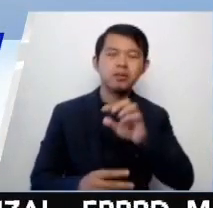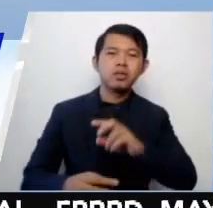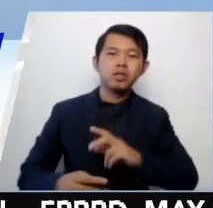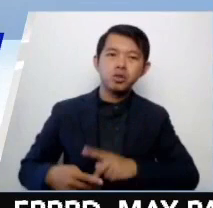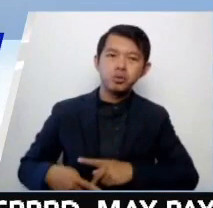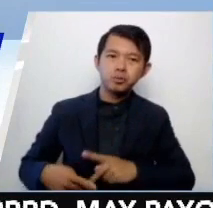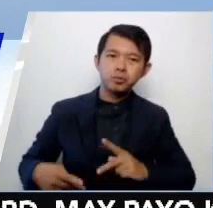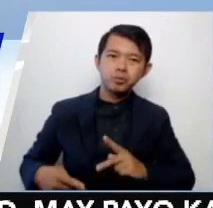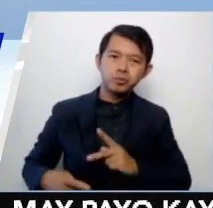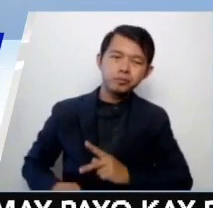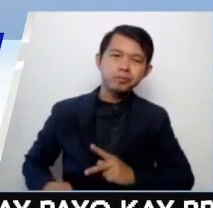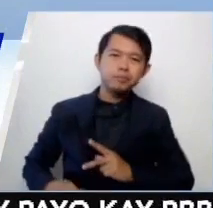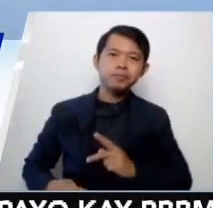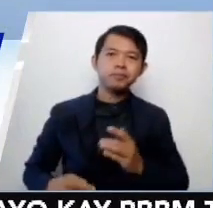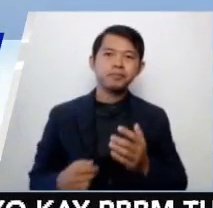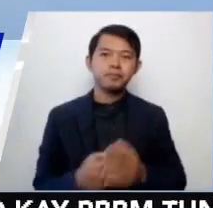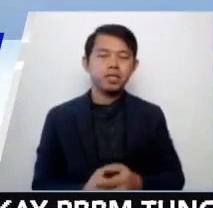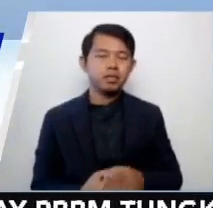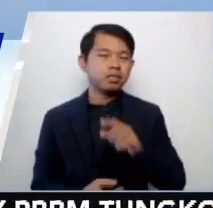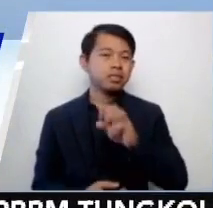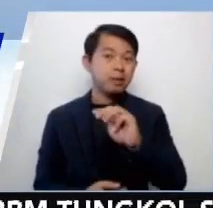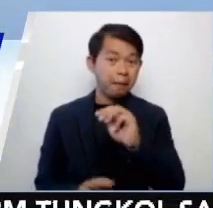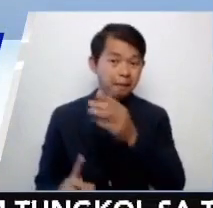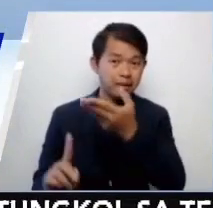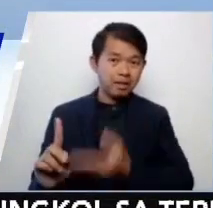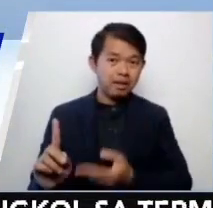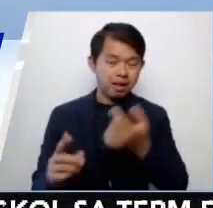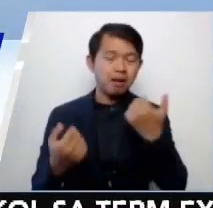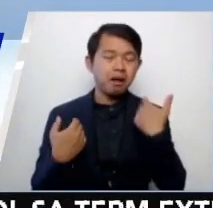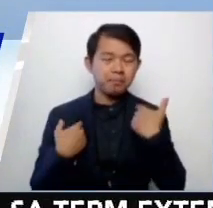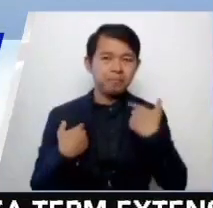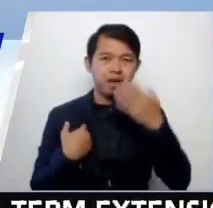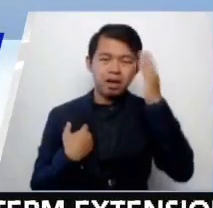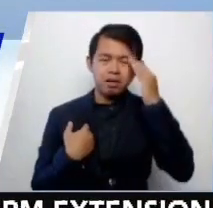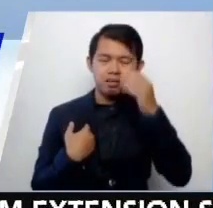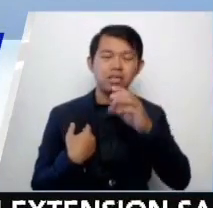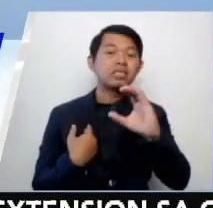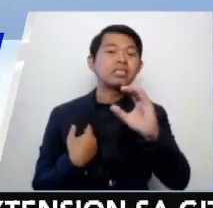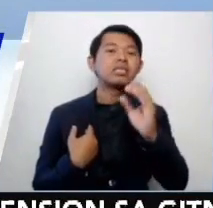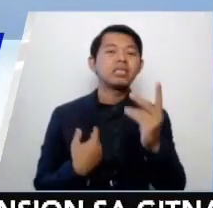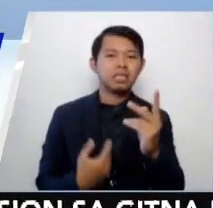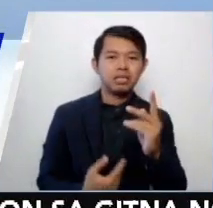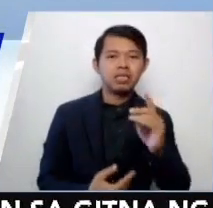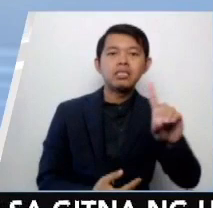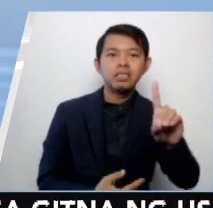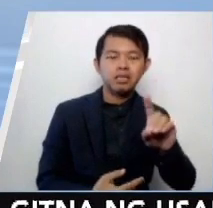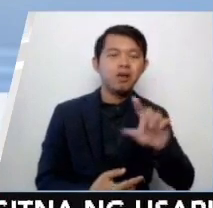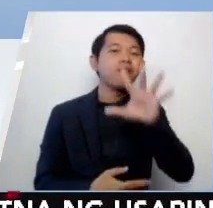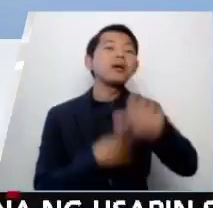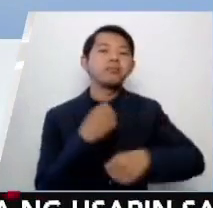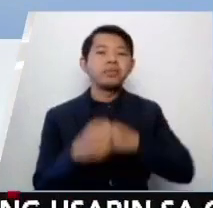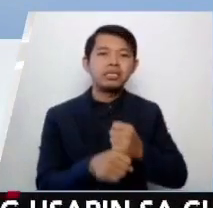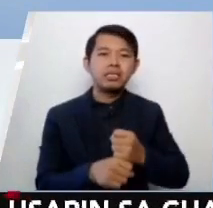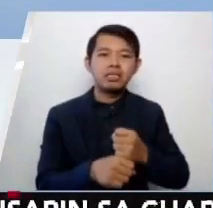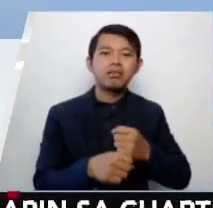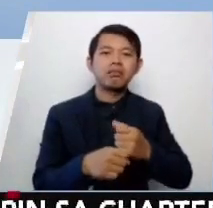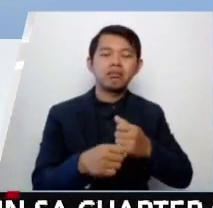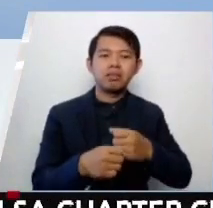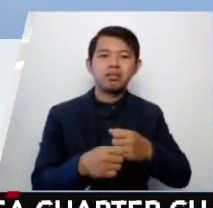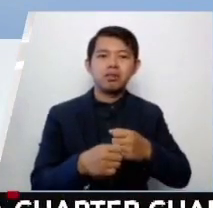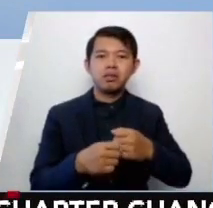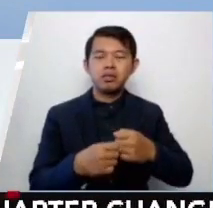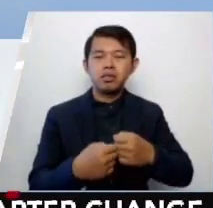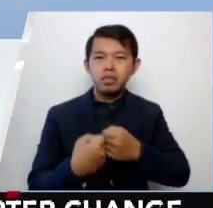T ng Malamang may ckd siya limang taon na niya itong sinas gupa sumasakit po yung likod ko hanggang